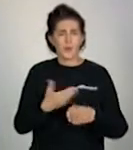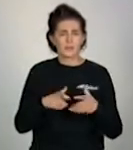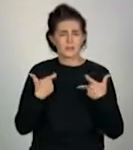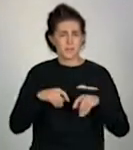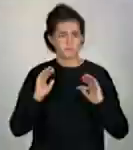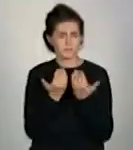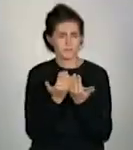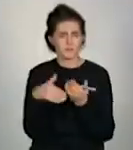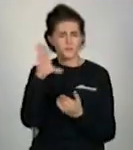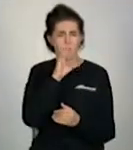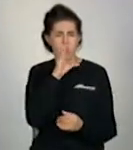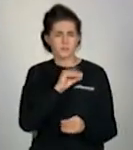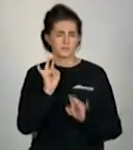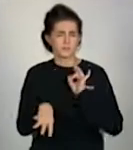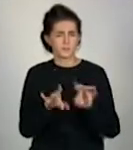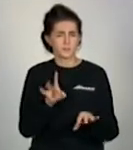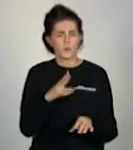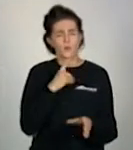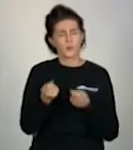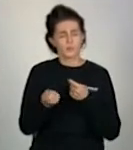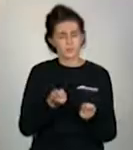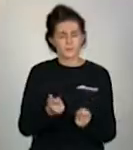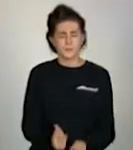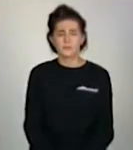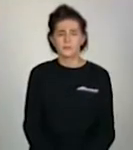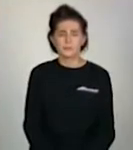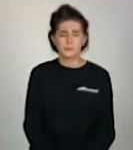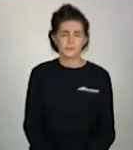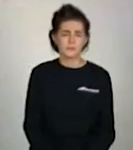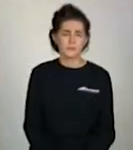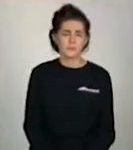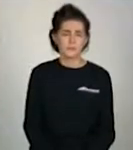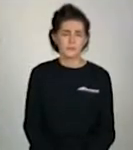потенційного роботодавця. Олена Успенська, Володимир Краснов, телеканал «Донбас».